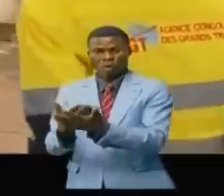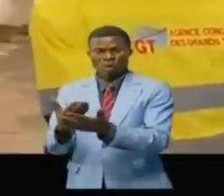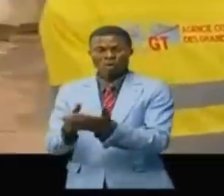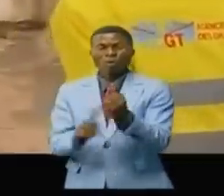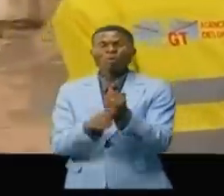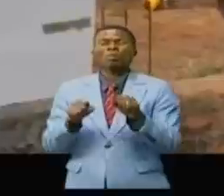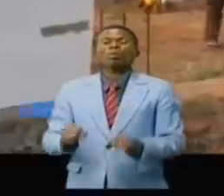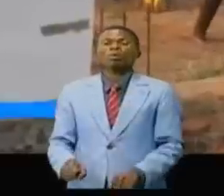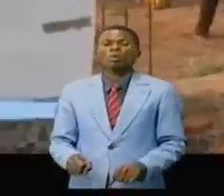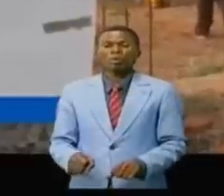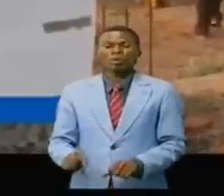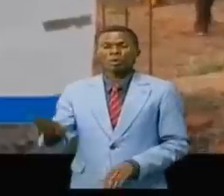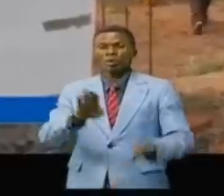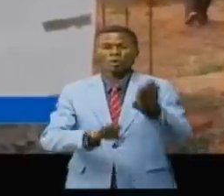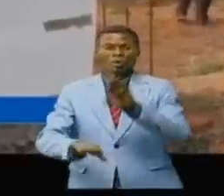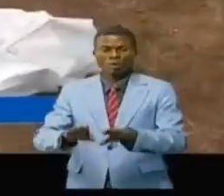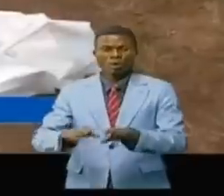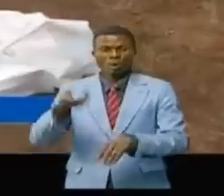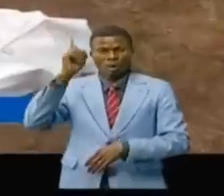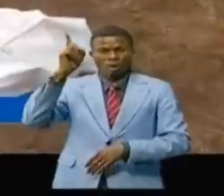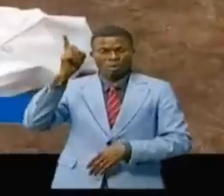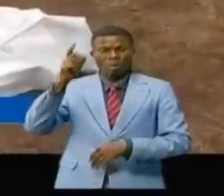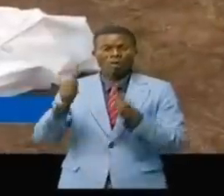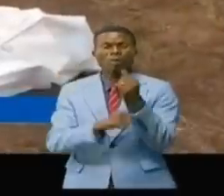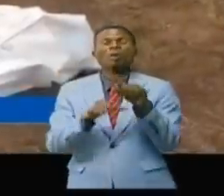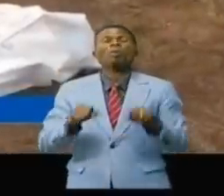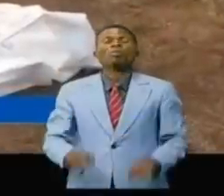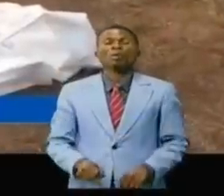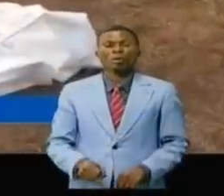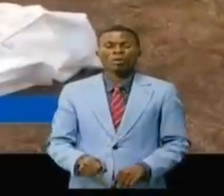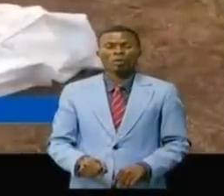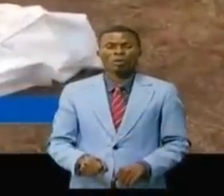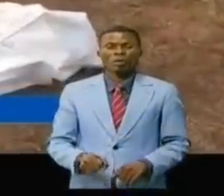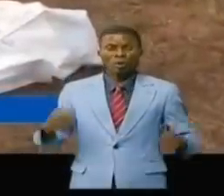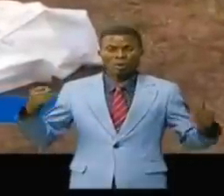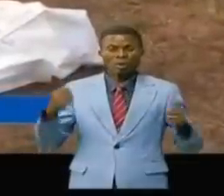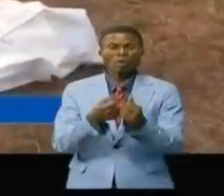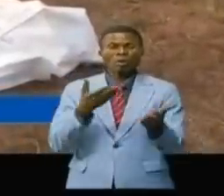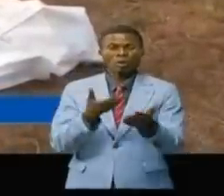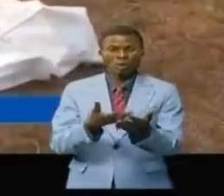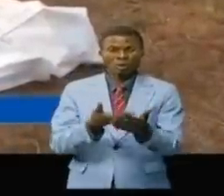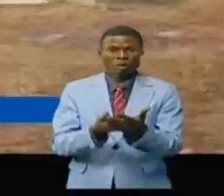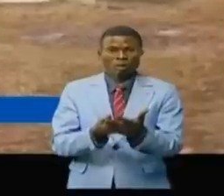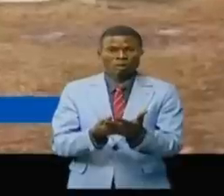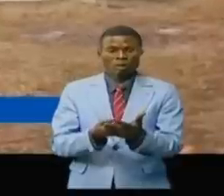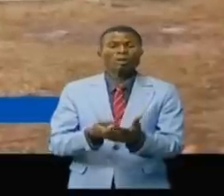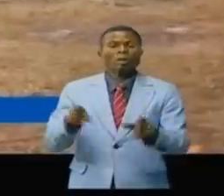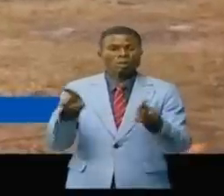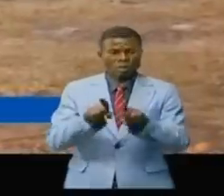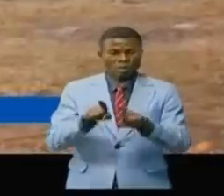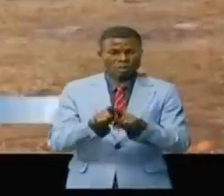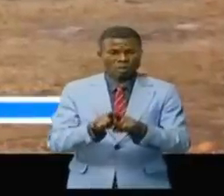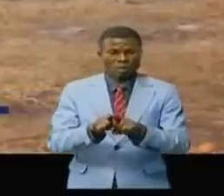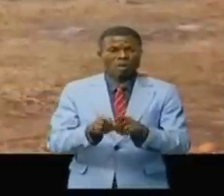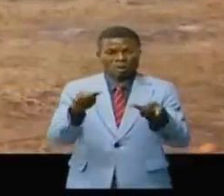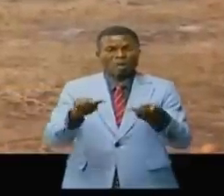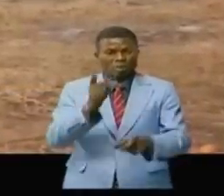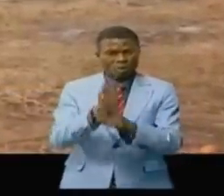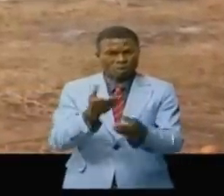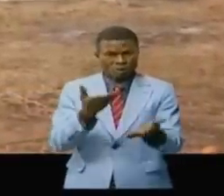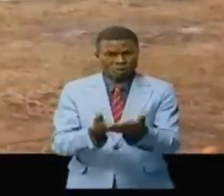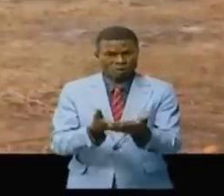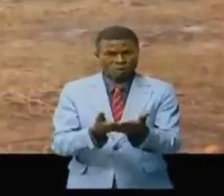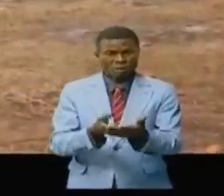ont rejoint au cimetière les premières victimes de l'accident qui s'était produit dans les mêmes conditions, au même endroit, il y a